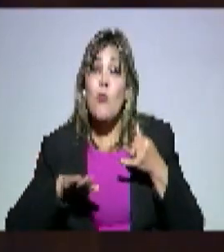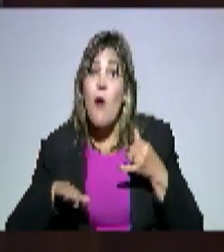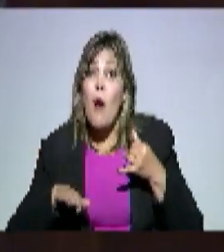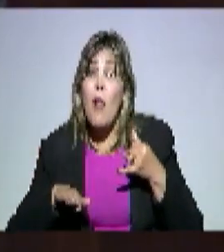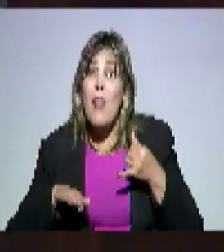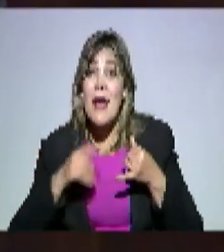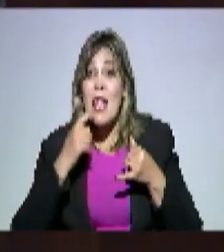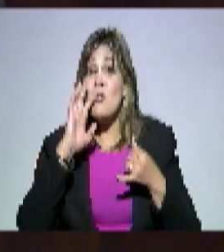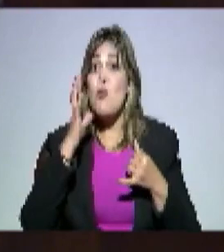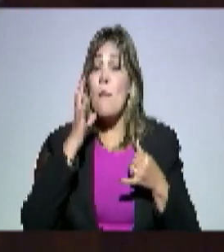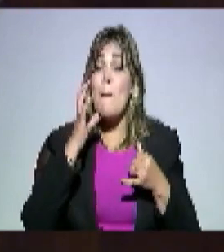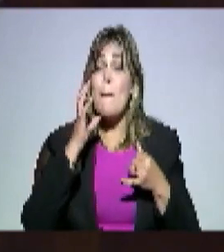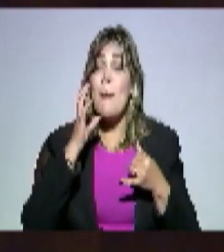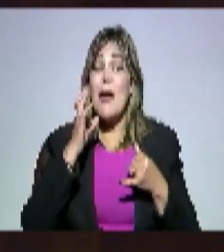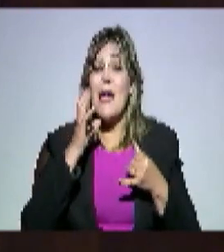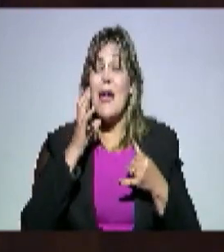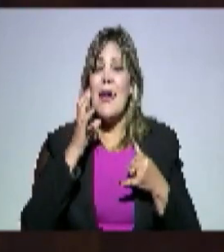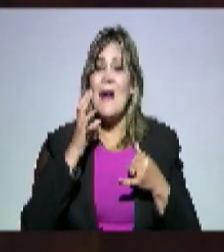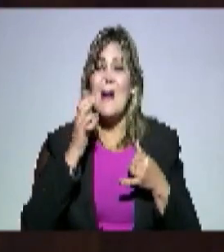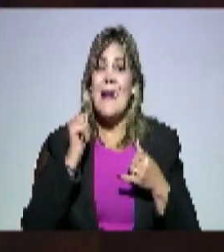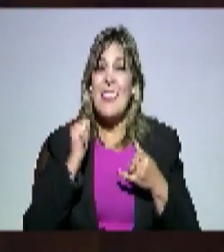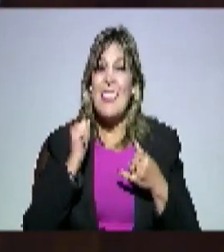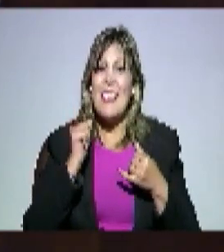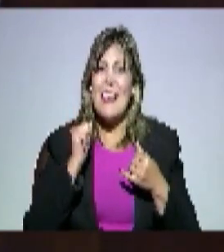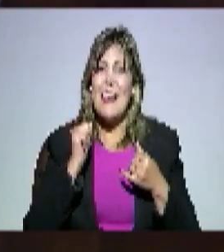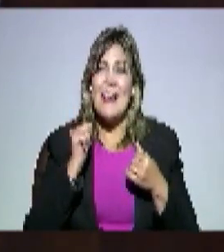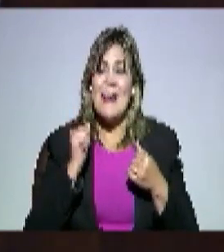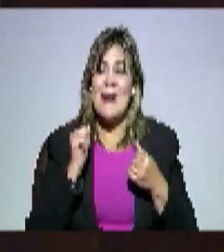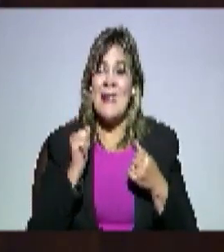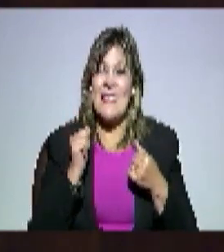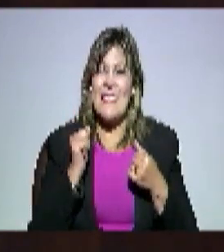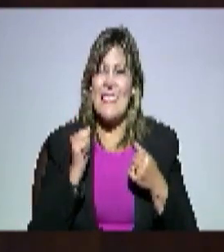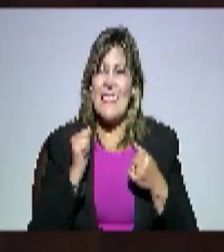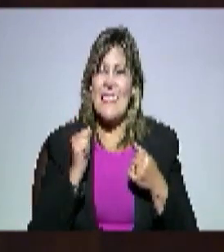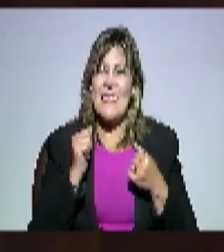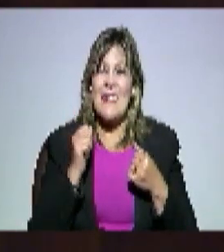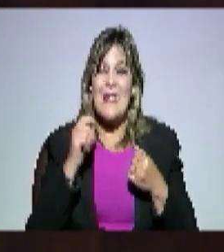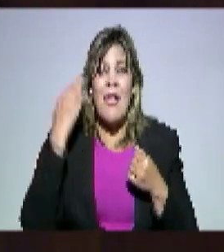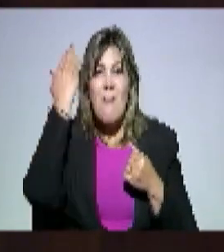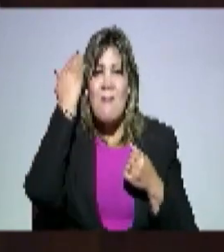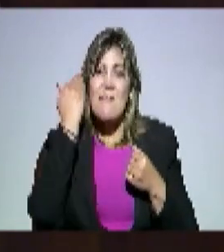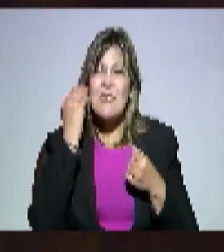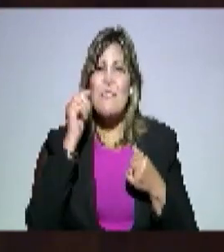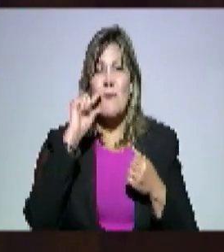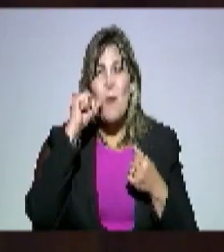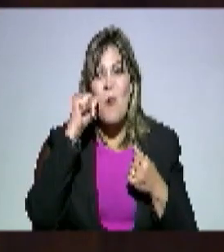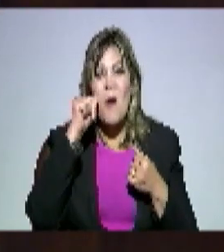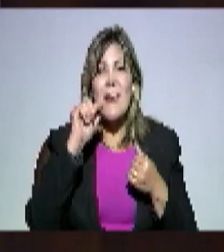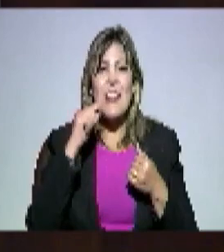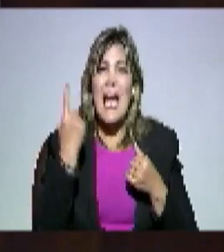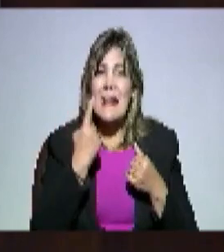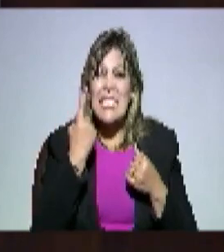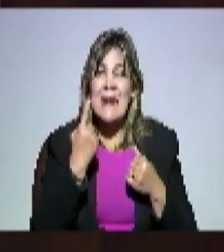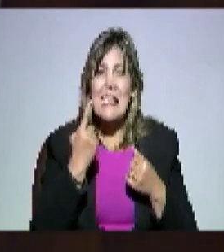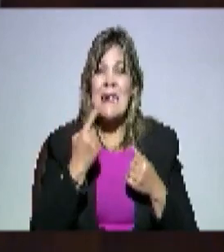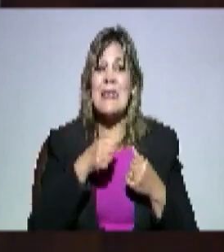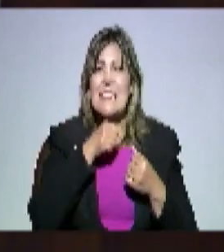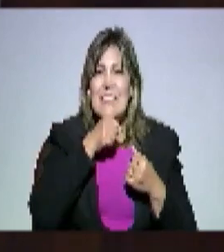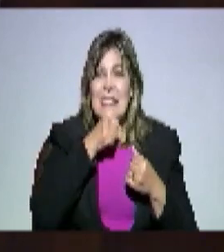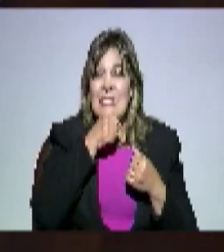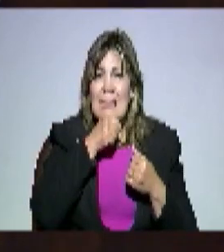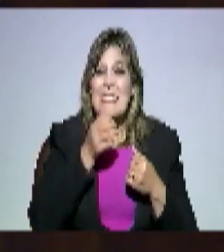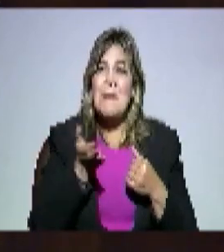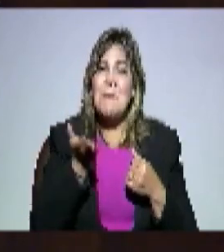فيهم الشباب فيهم الراجل والست العاديين فيهم الناس الكبيره في